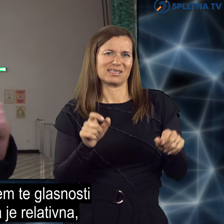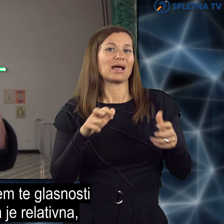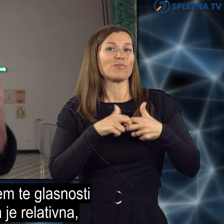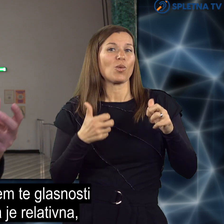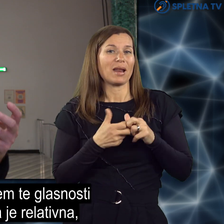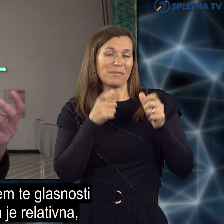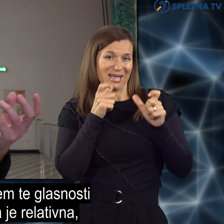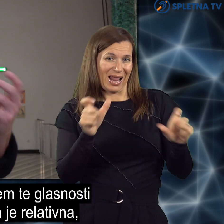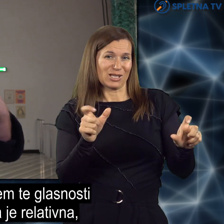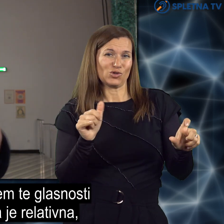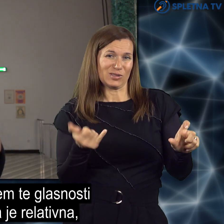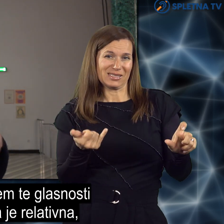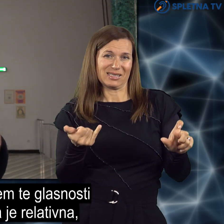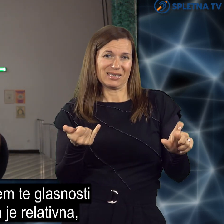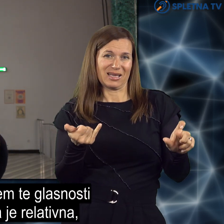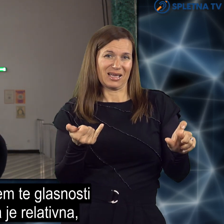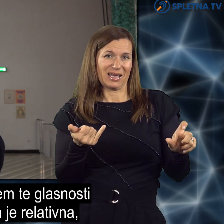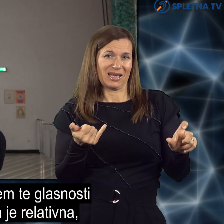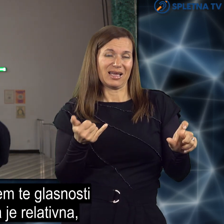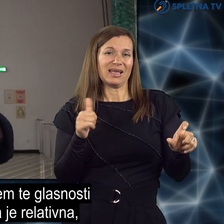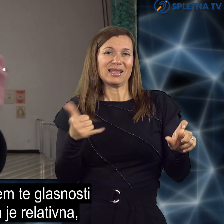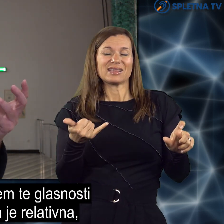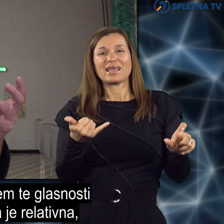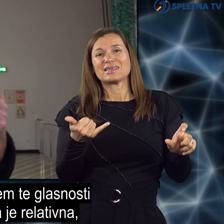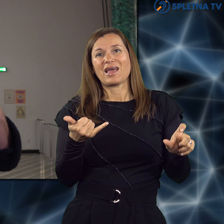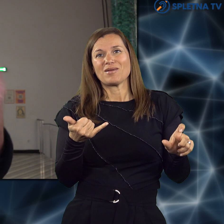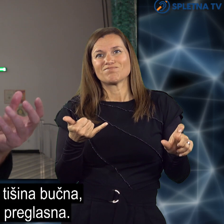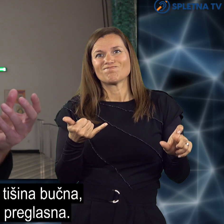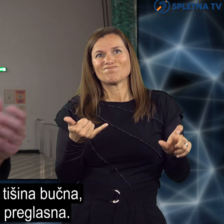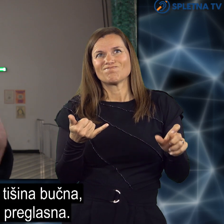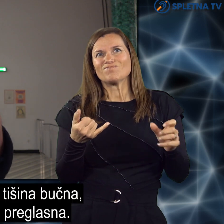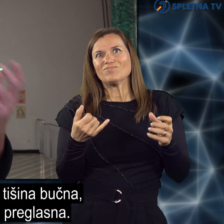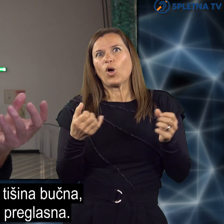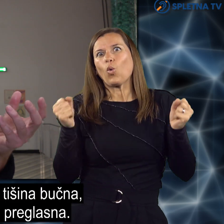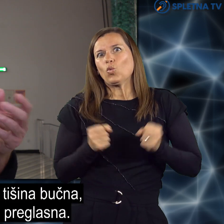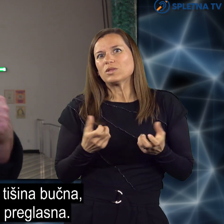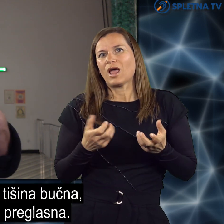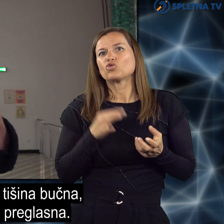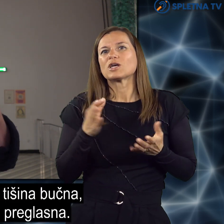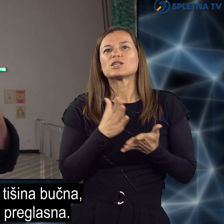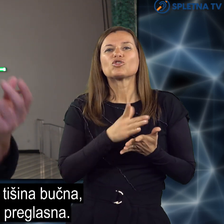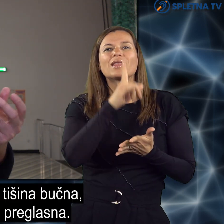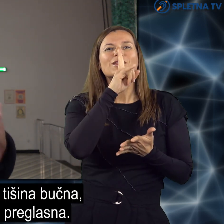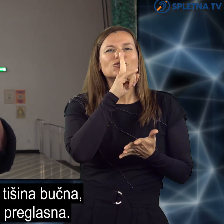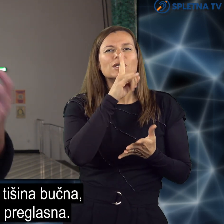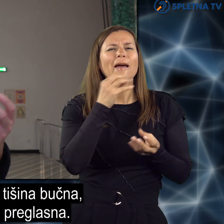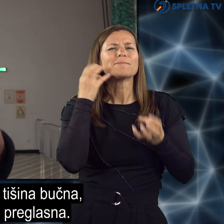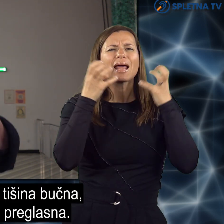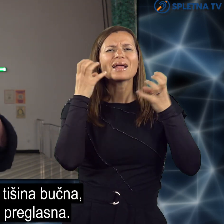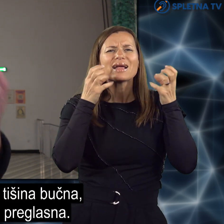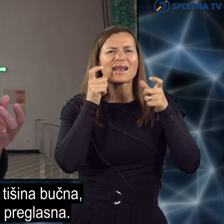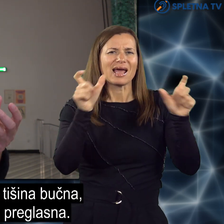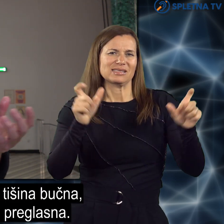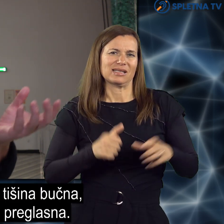problem te glasnosti je v tem, da je relativna. Včasih je že tišina bučna,